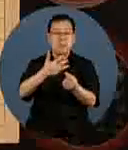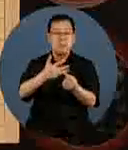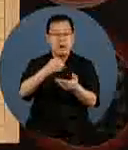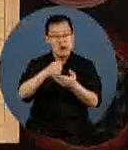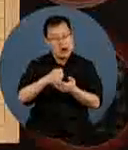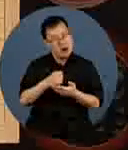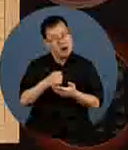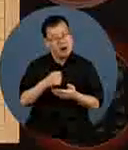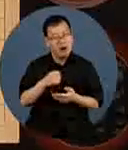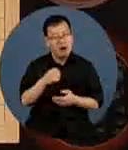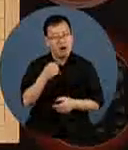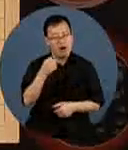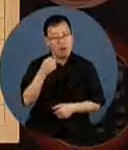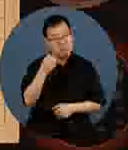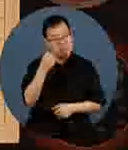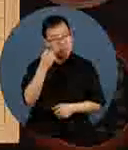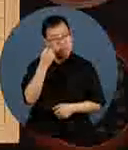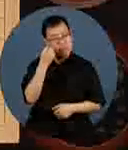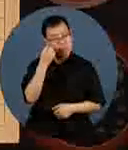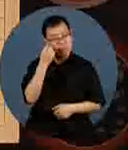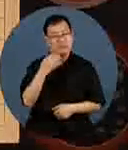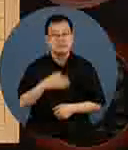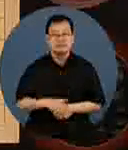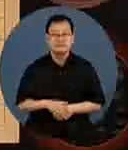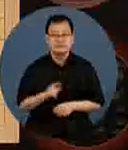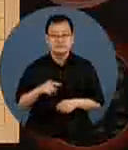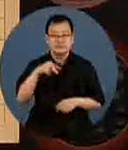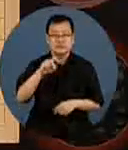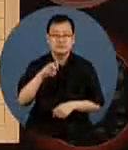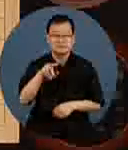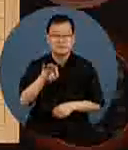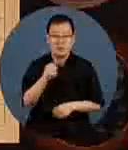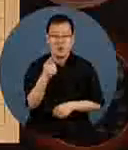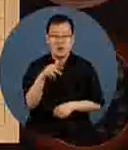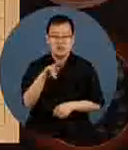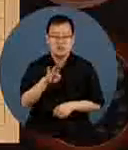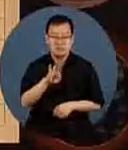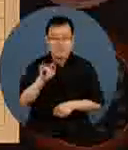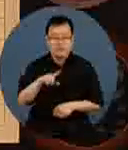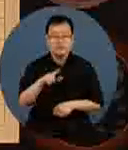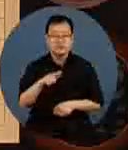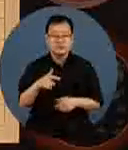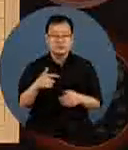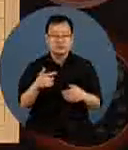자, 어쨌거나 삼성화재배도 지금 준결승전에 진출을 했습니다.